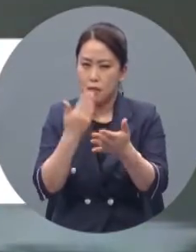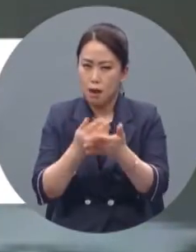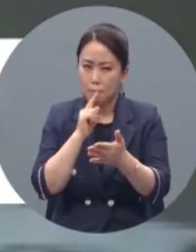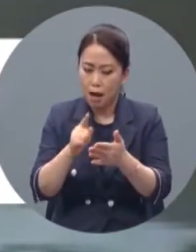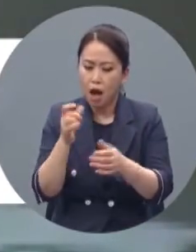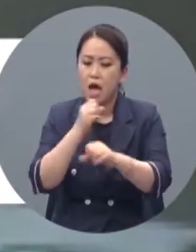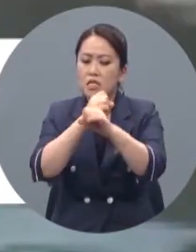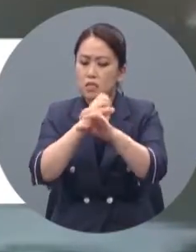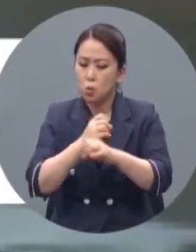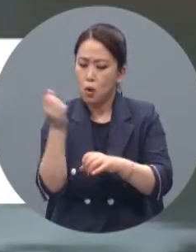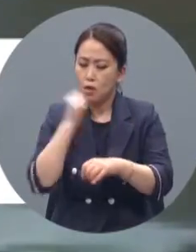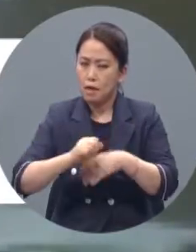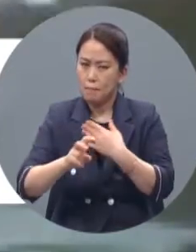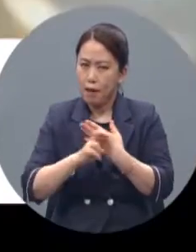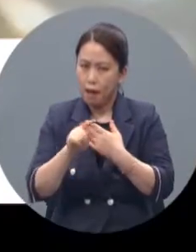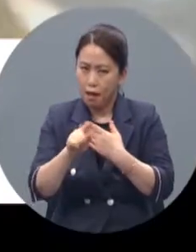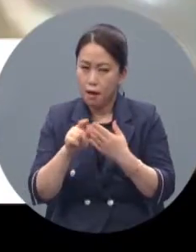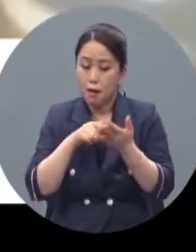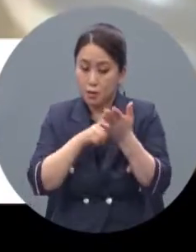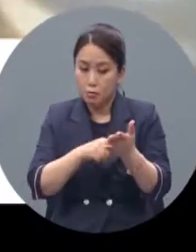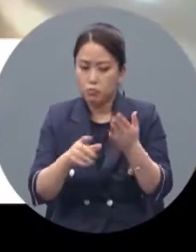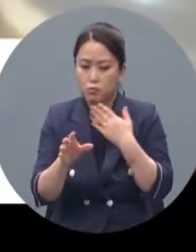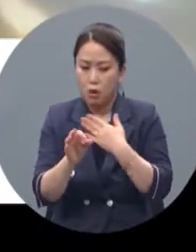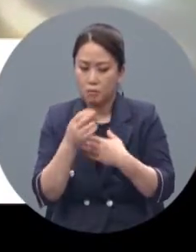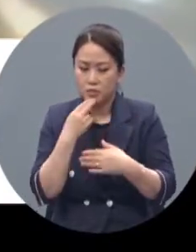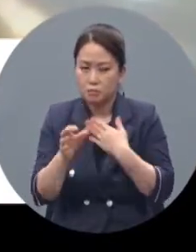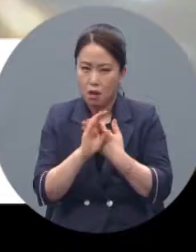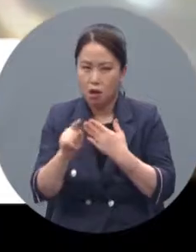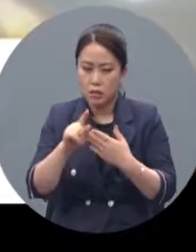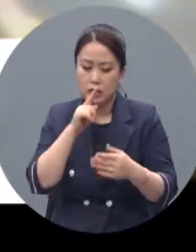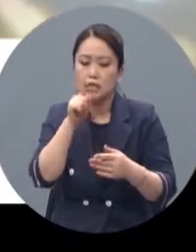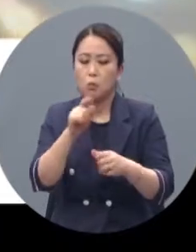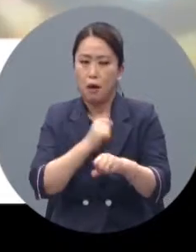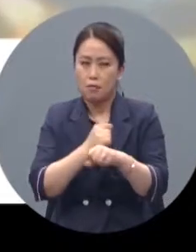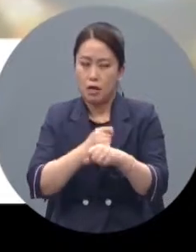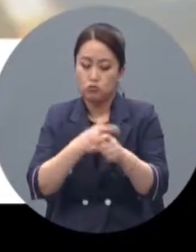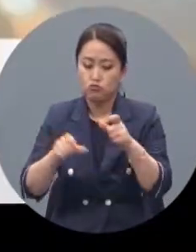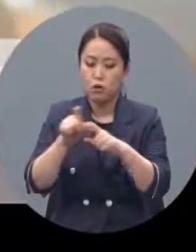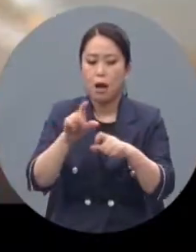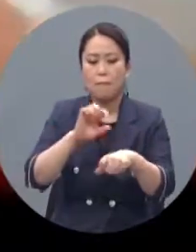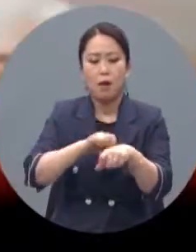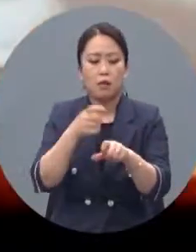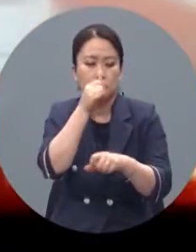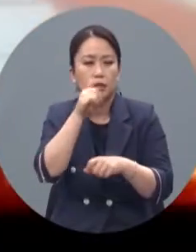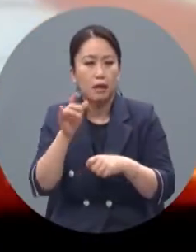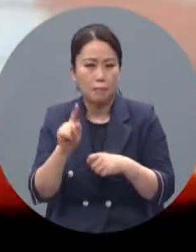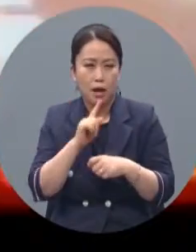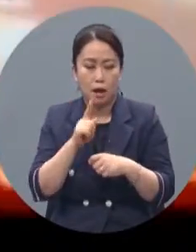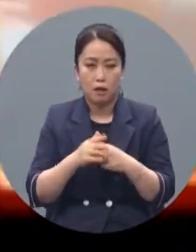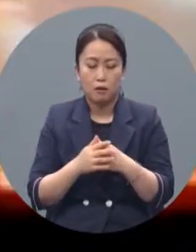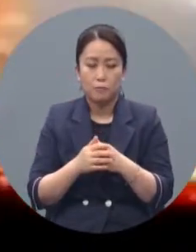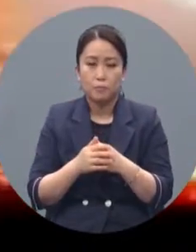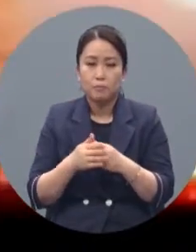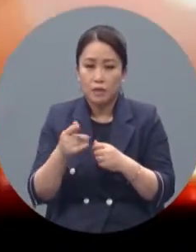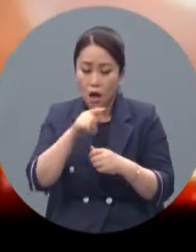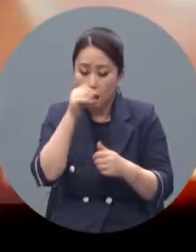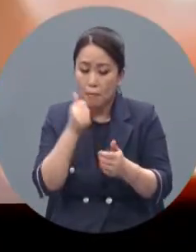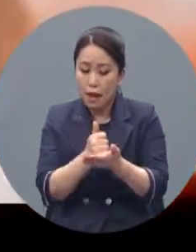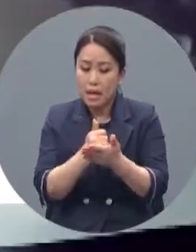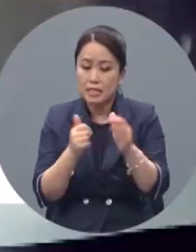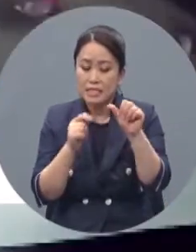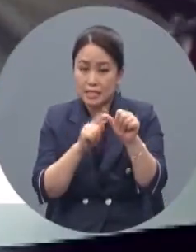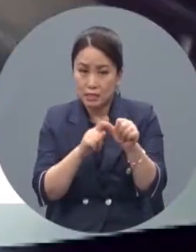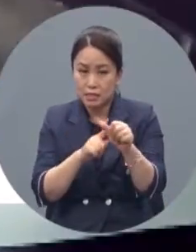접수하면 나 신호위반으로 신고할 테다. 그러면 추가 벌금도 낼 거다 그렇게 얘기를 하더라고요. 주범 A씨 등 3명은 지난 5월